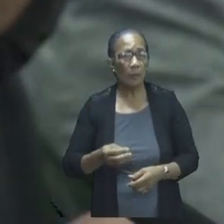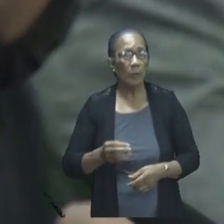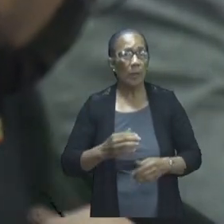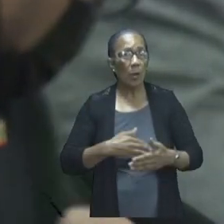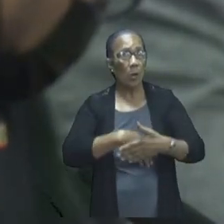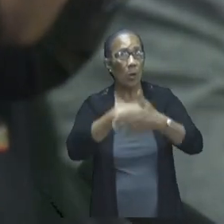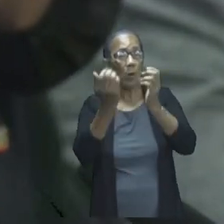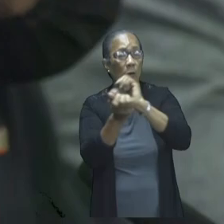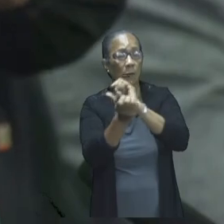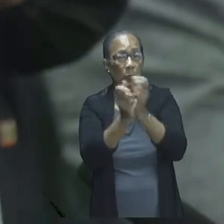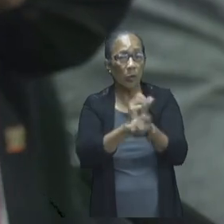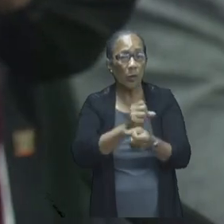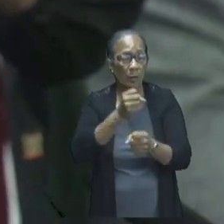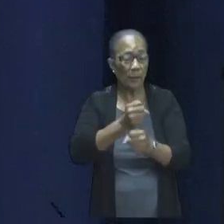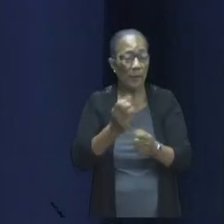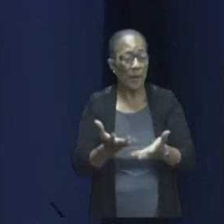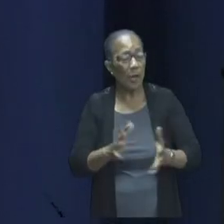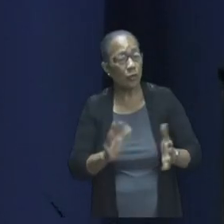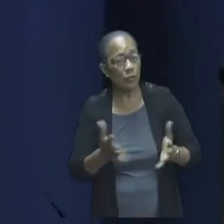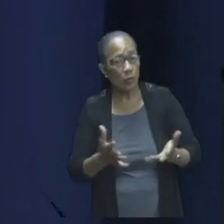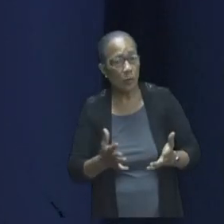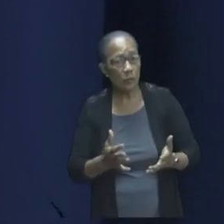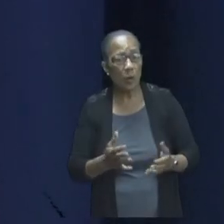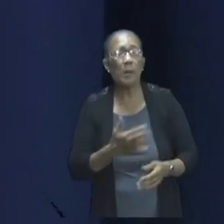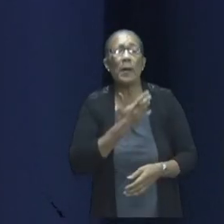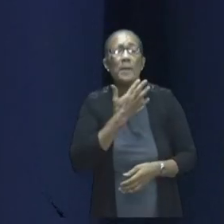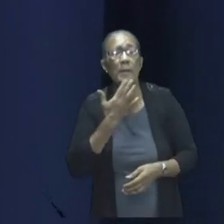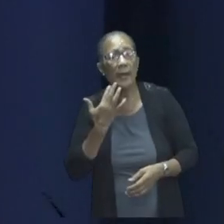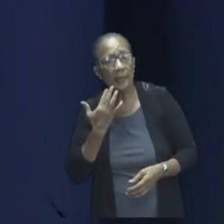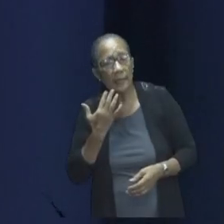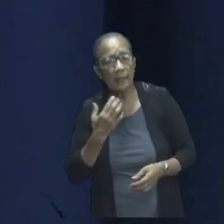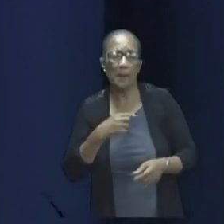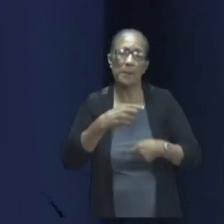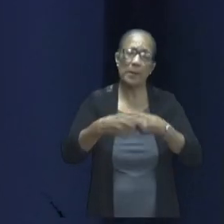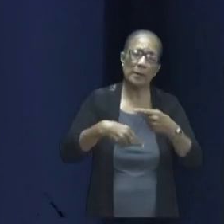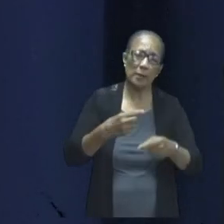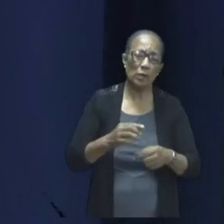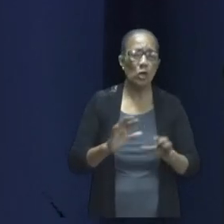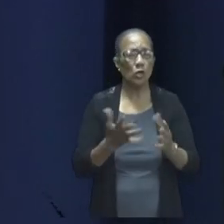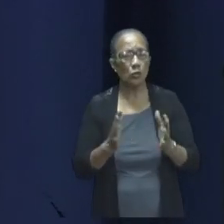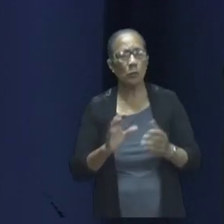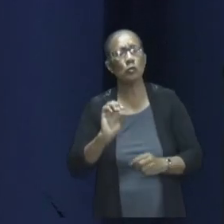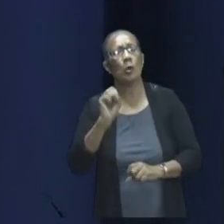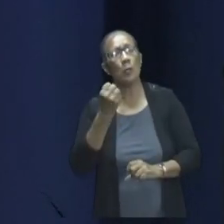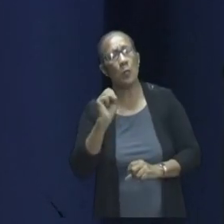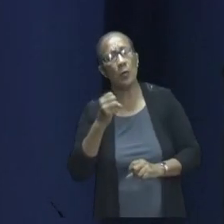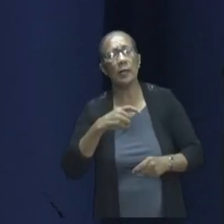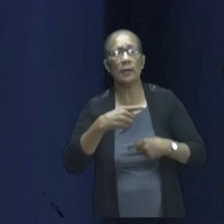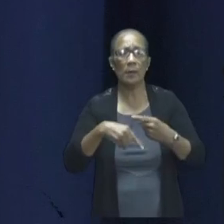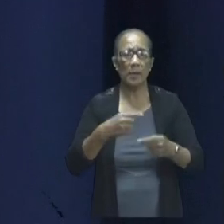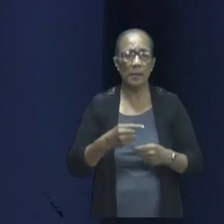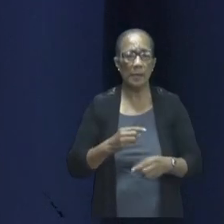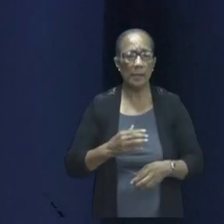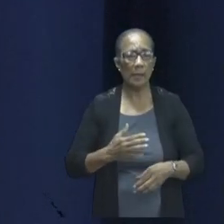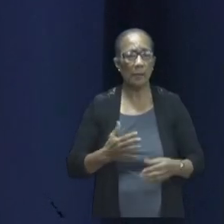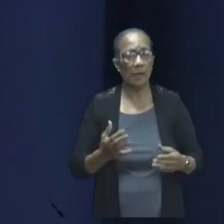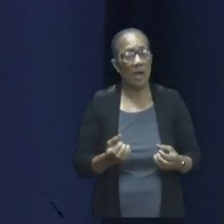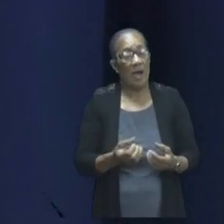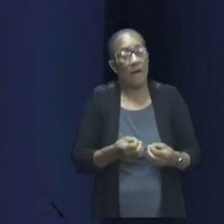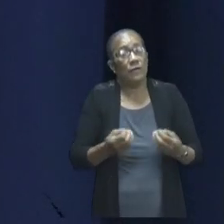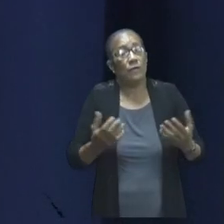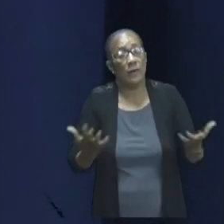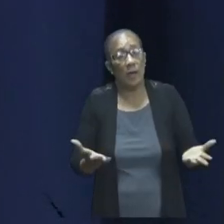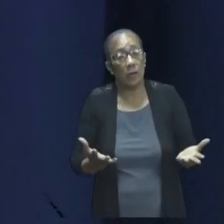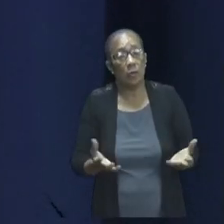gecreëerd soms op een simpele manier en soms op een gecompliceerde manier afhankelijk van hoe die